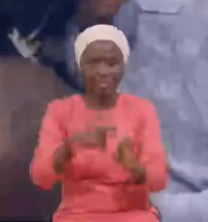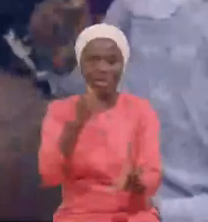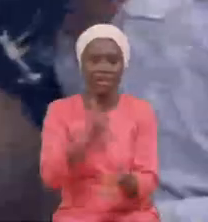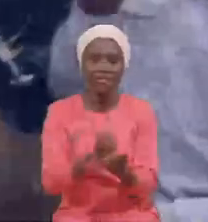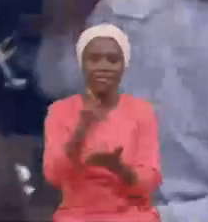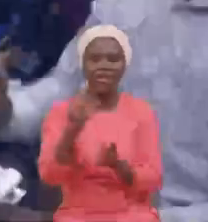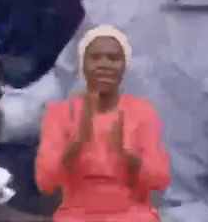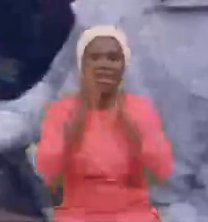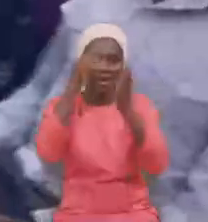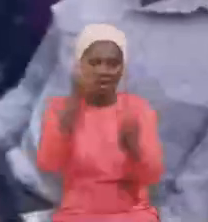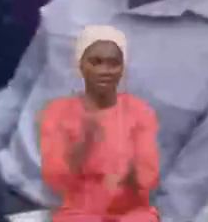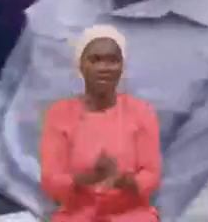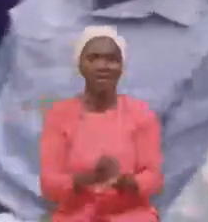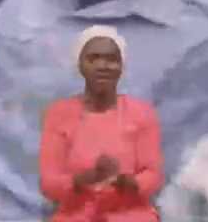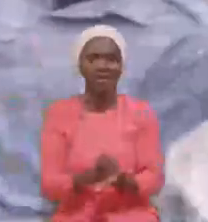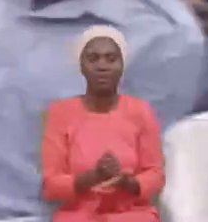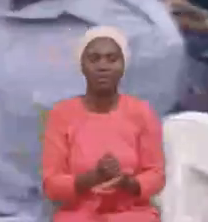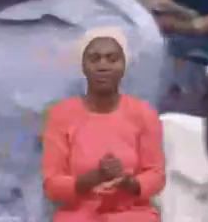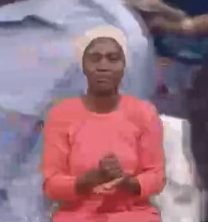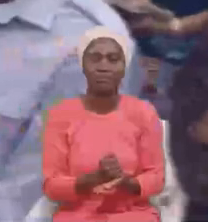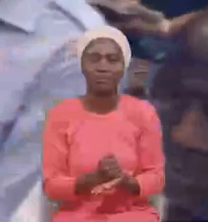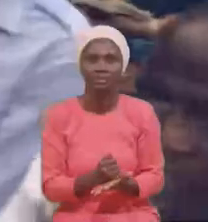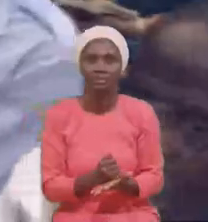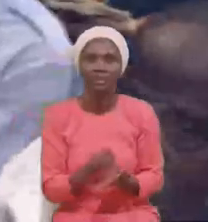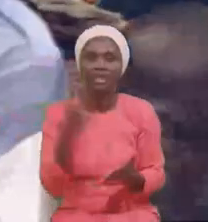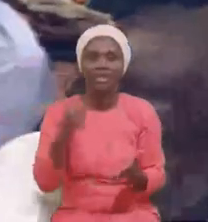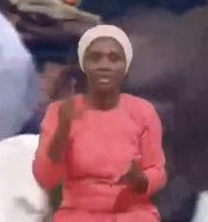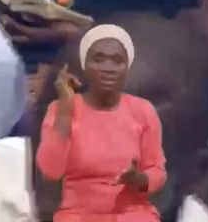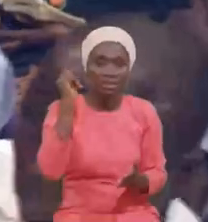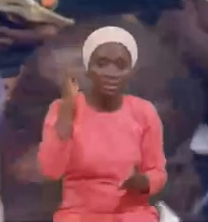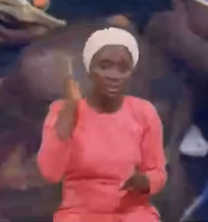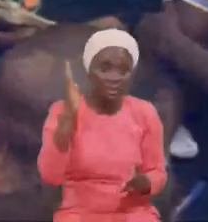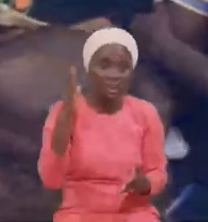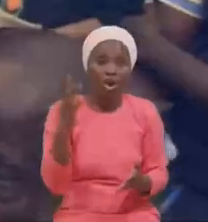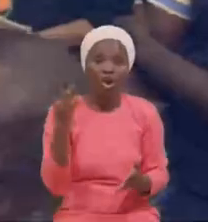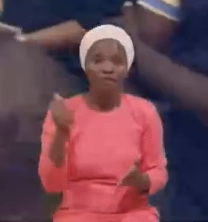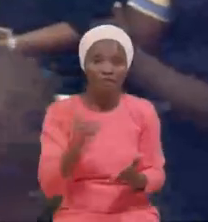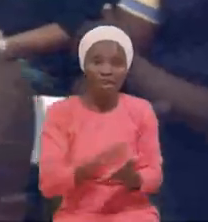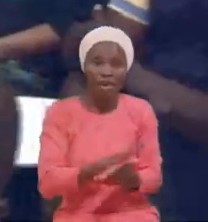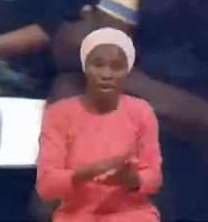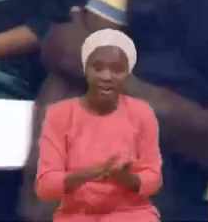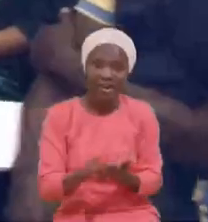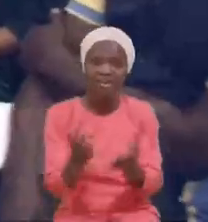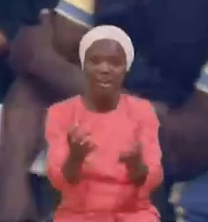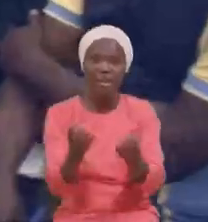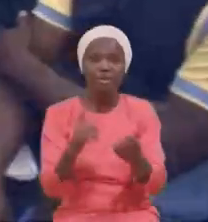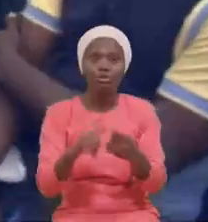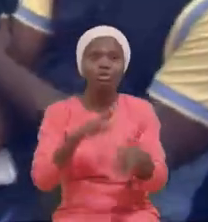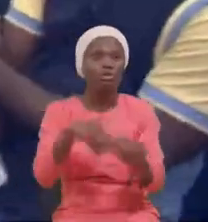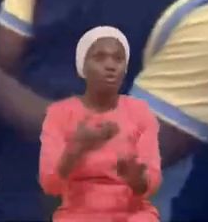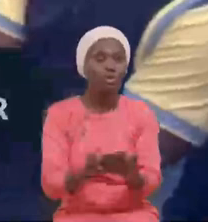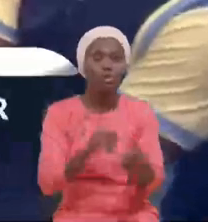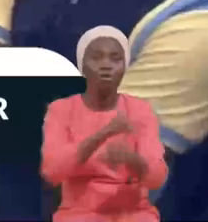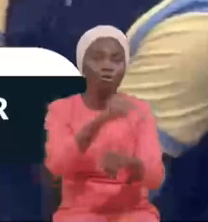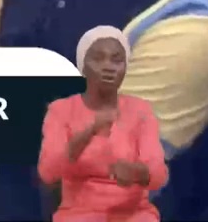Jésus. Quelqu'un crie là-bas, amen. Le témoignage du lépreux, le